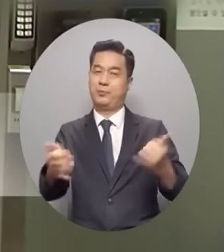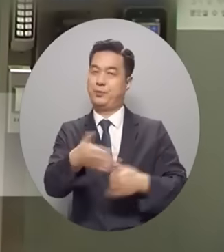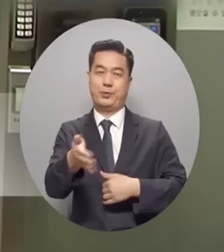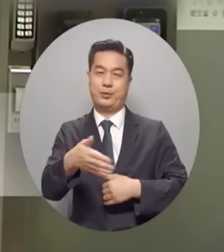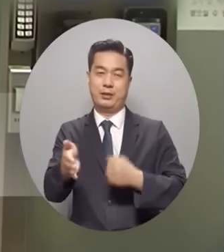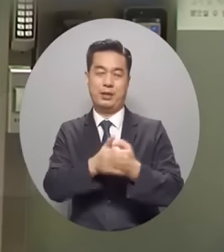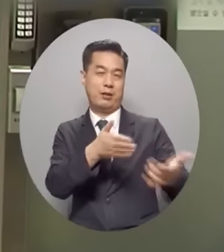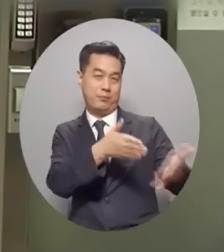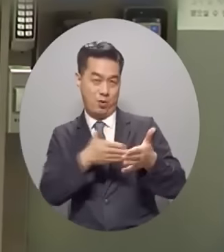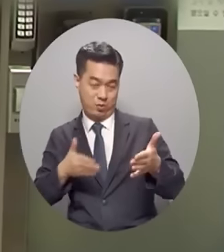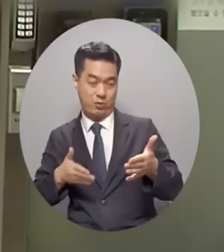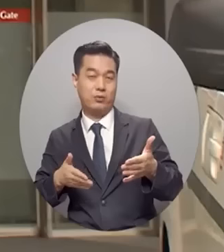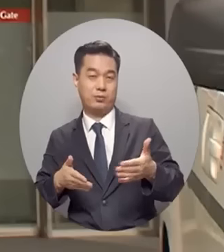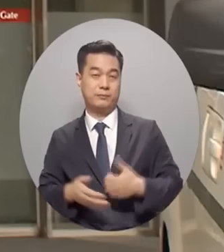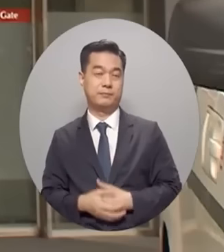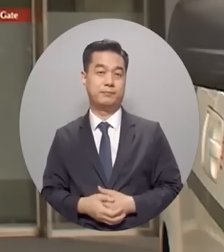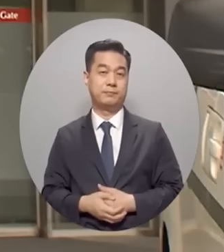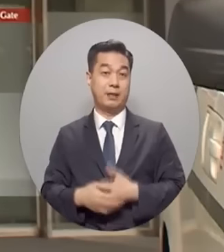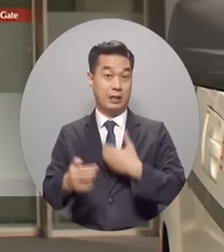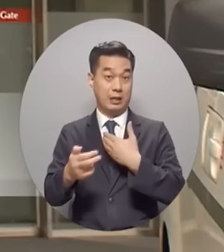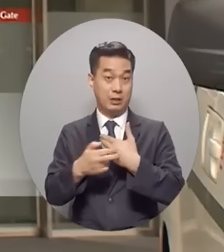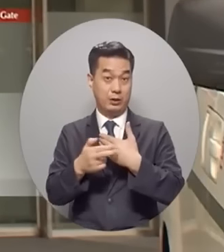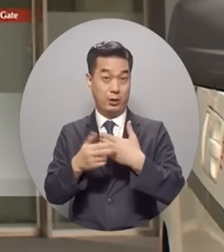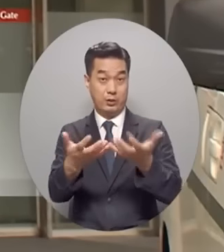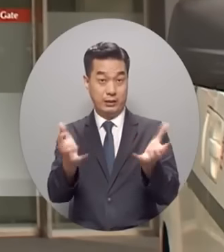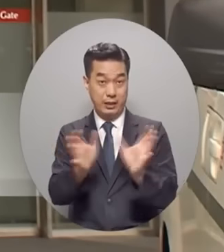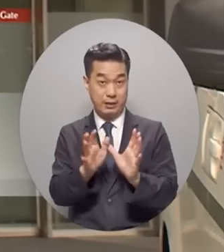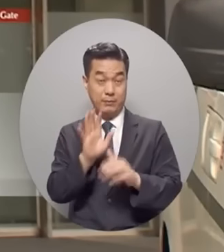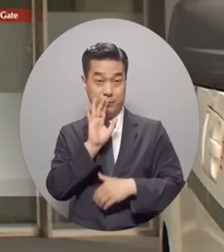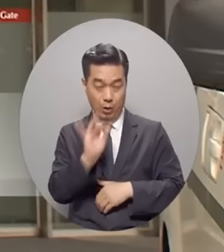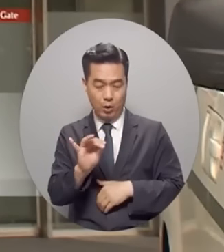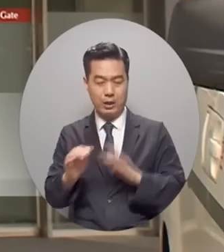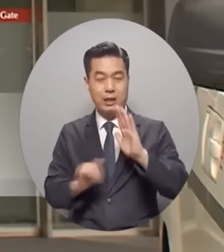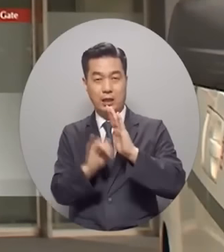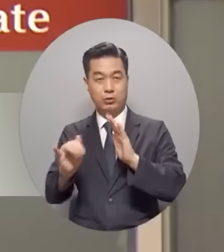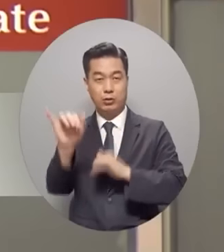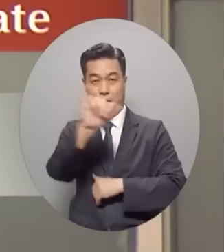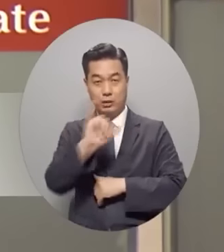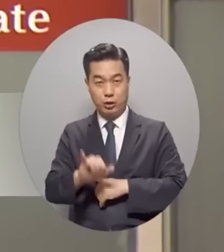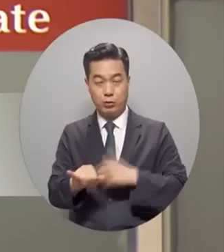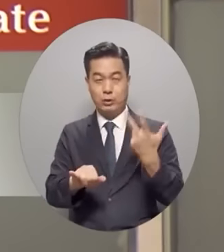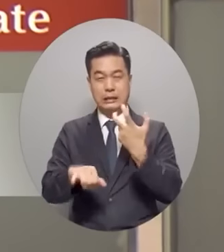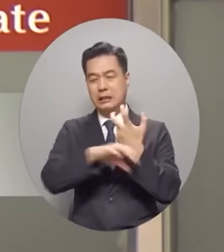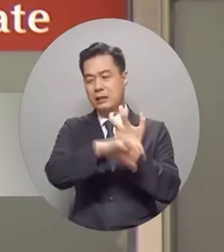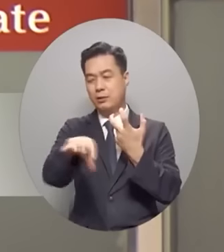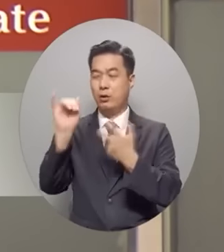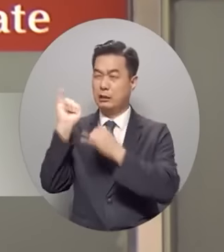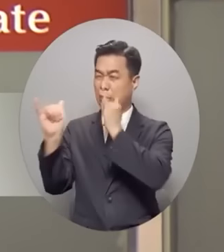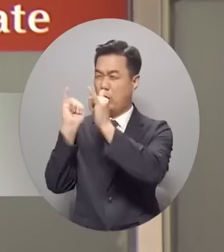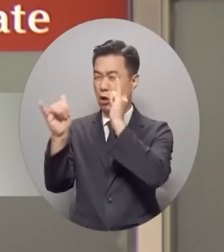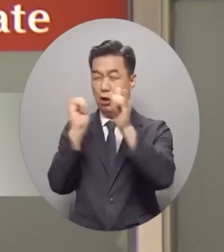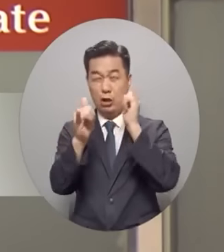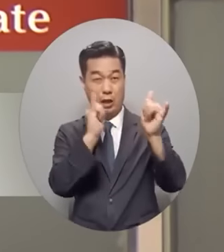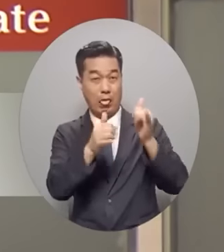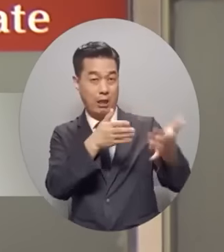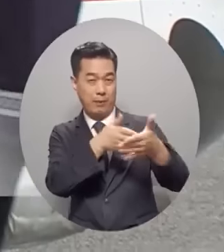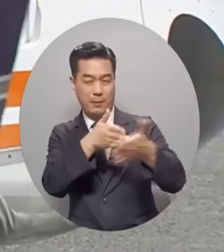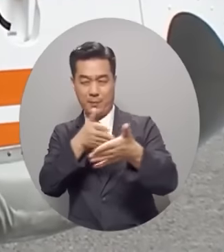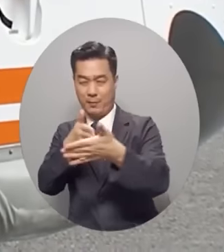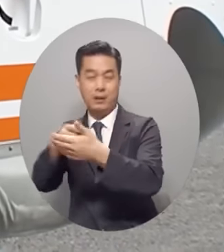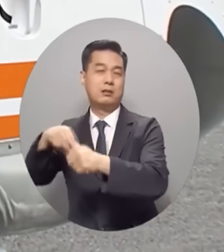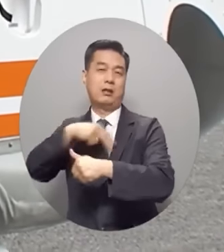수용이 거절됐습니다. 의료진은 물론 가족들도 나서 전국 70곳 넘는 병원에 연락을 돌렸지만 잇따라 거부되는